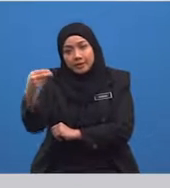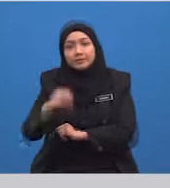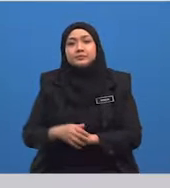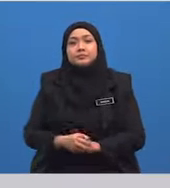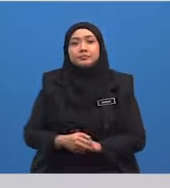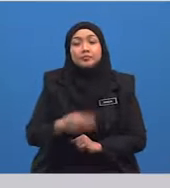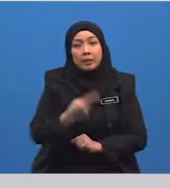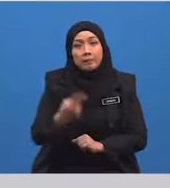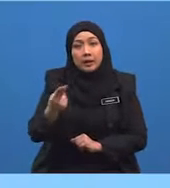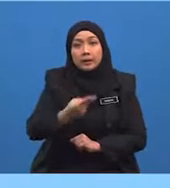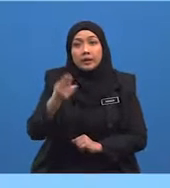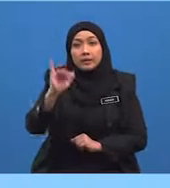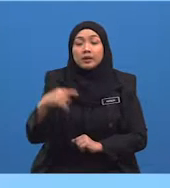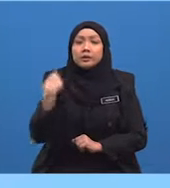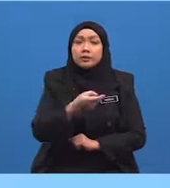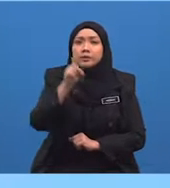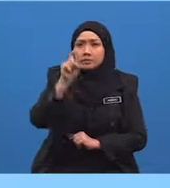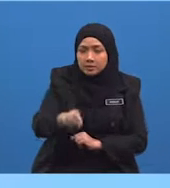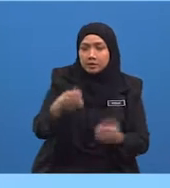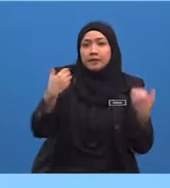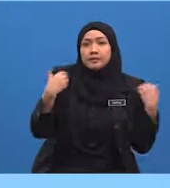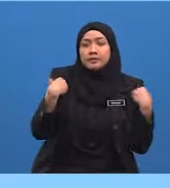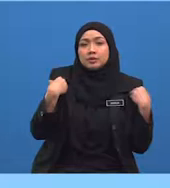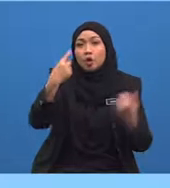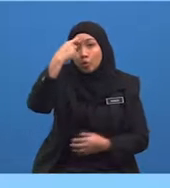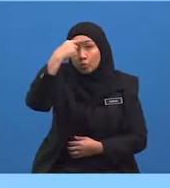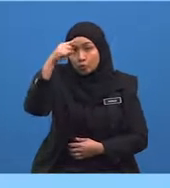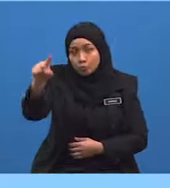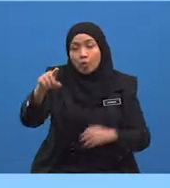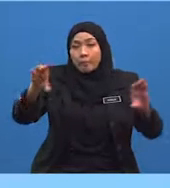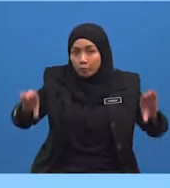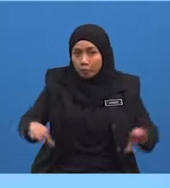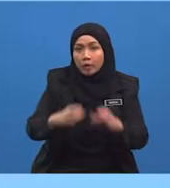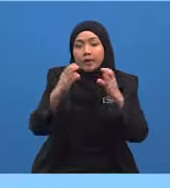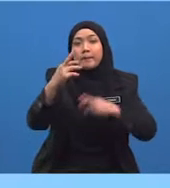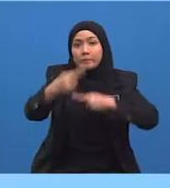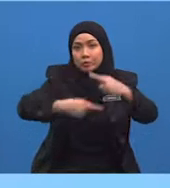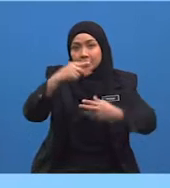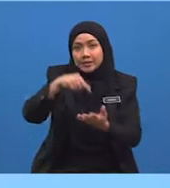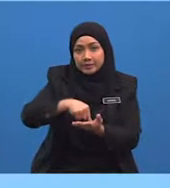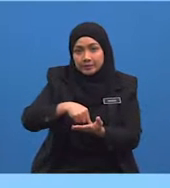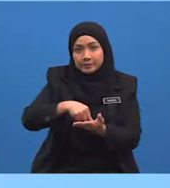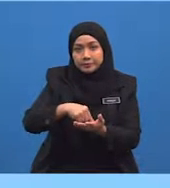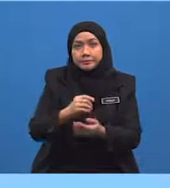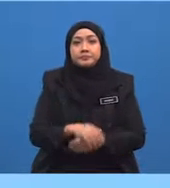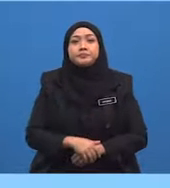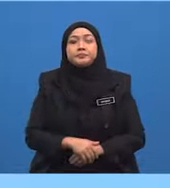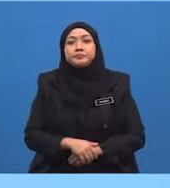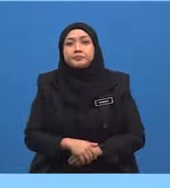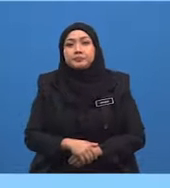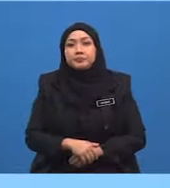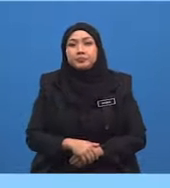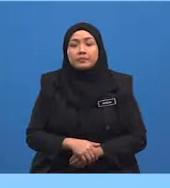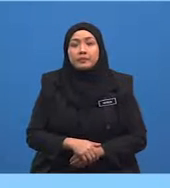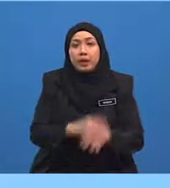Bahan-bahan yang diperlukan untuk aktiviti ini ialah fenolftalin, larutan natrium